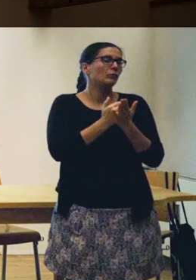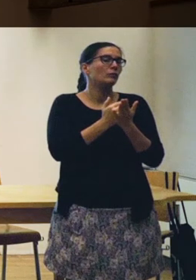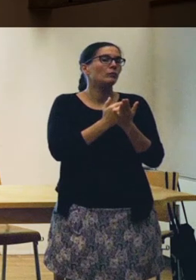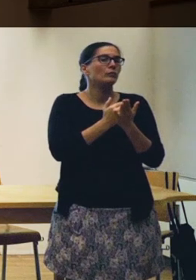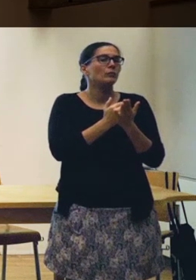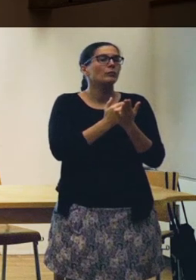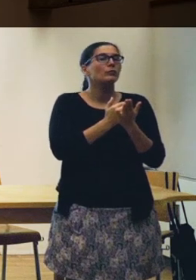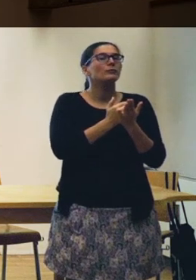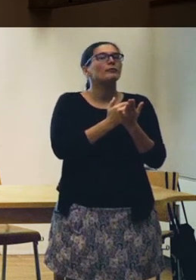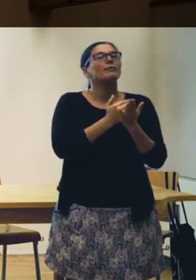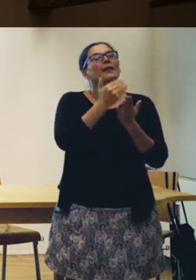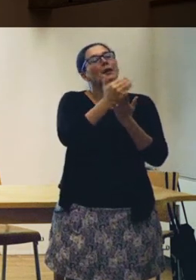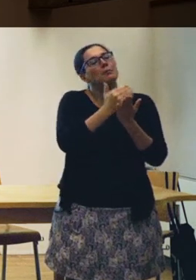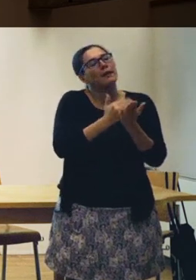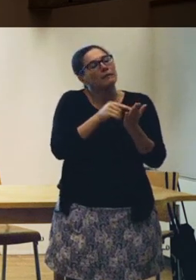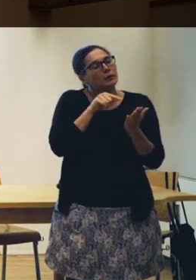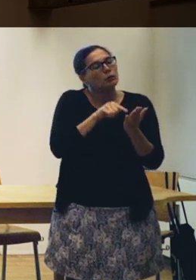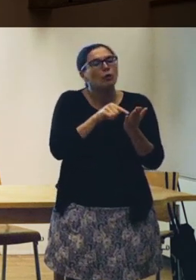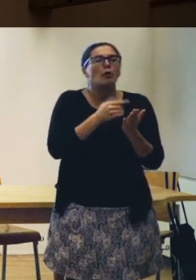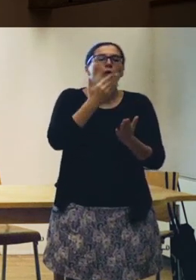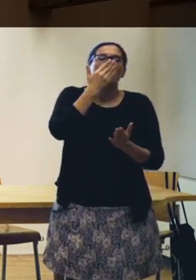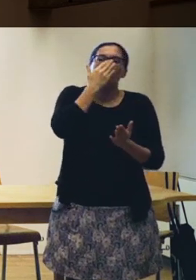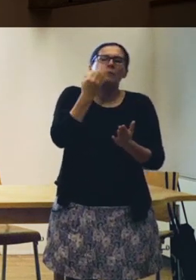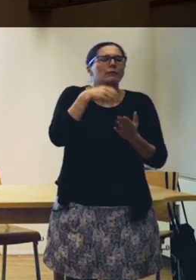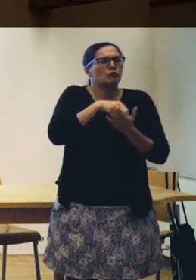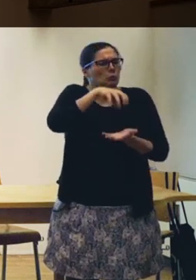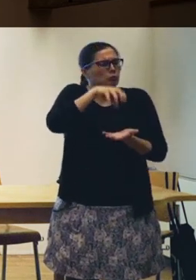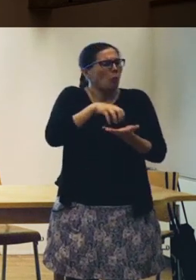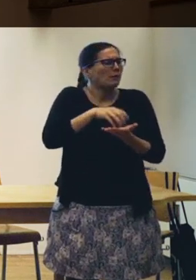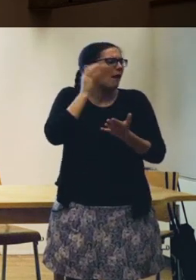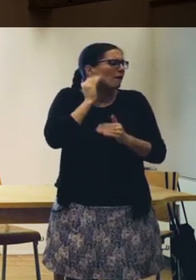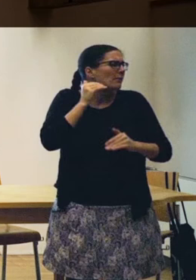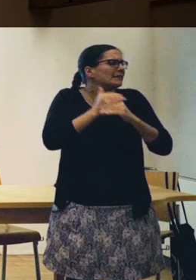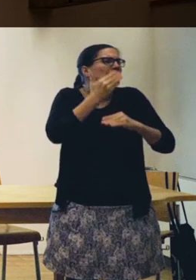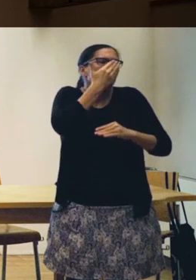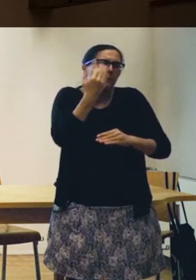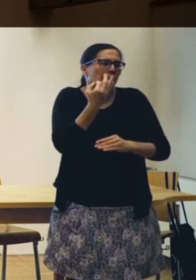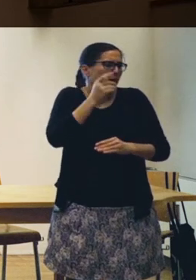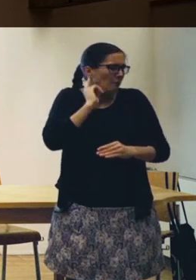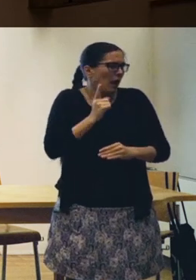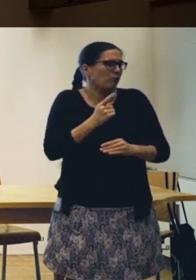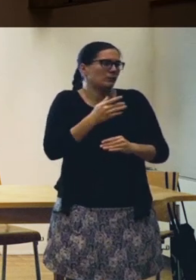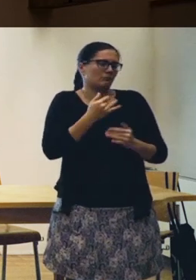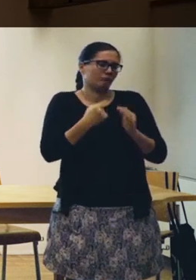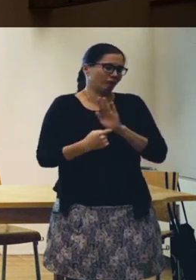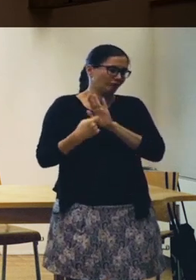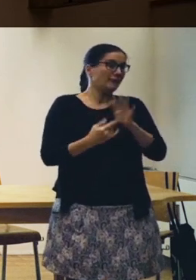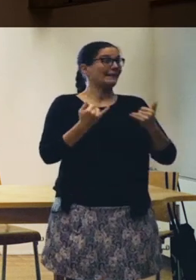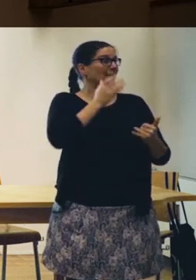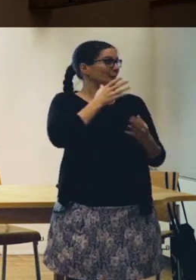který, dejme tomu, definují feministickou uměleckou instituci, a o tom se tady budu bavit.